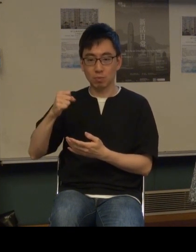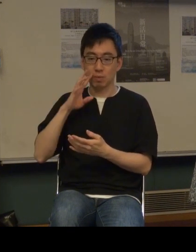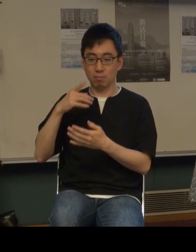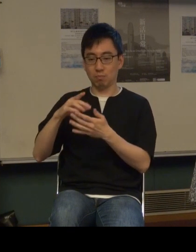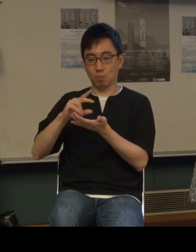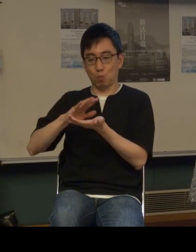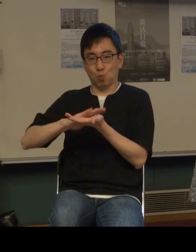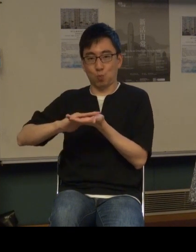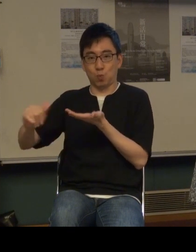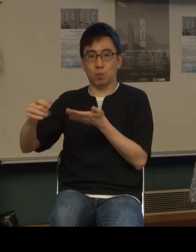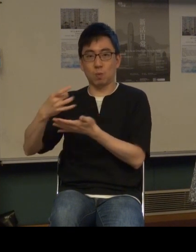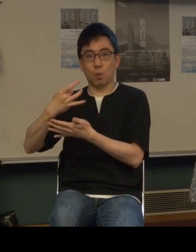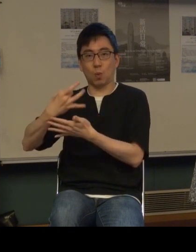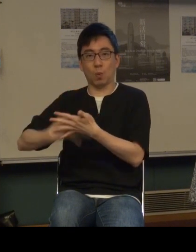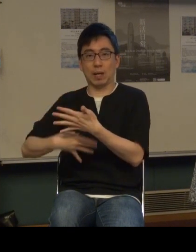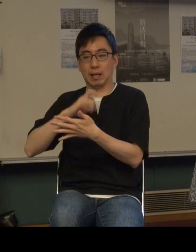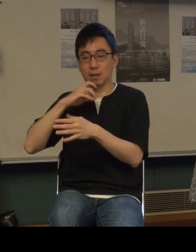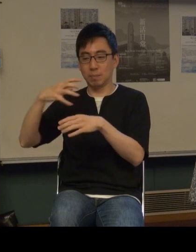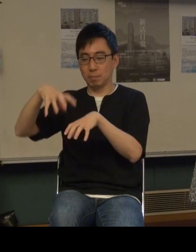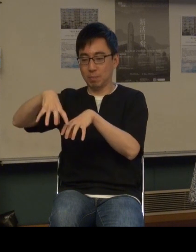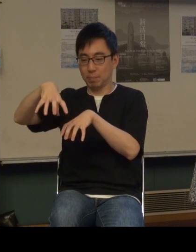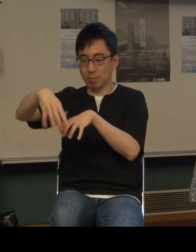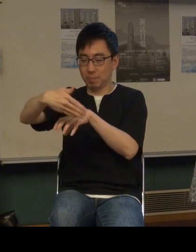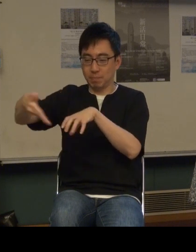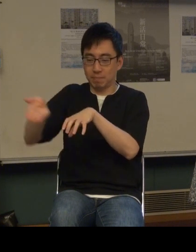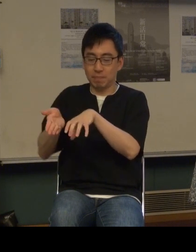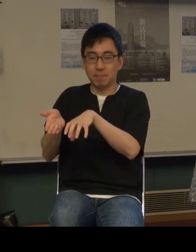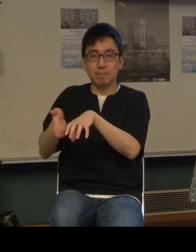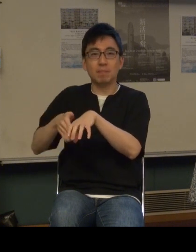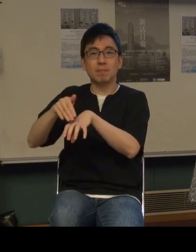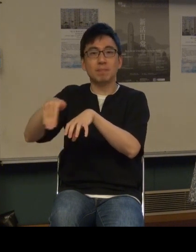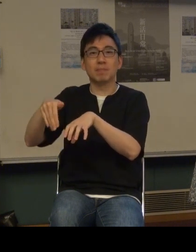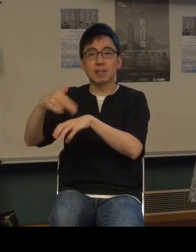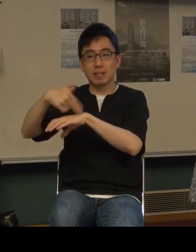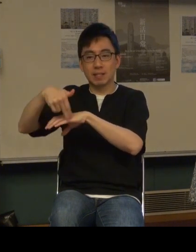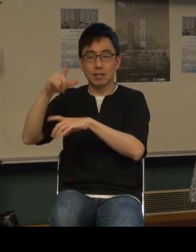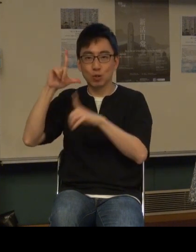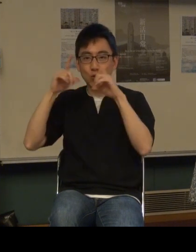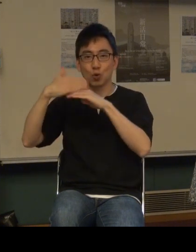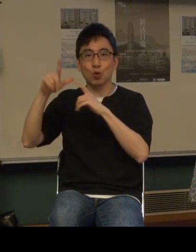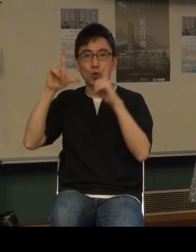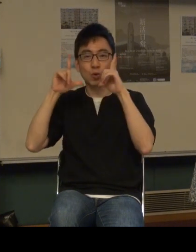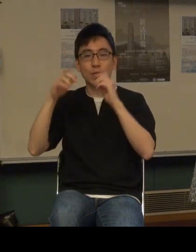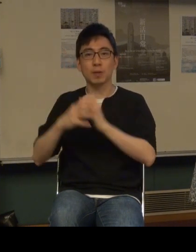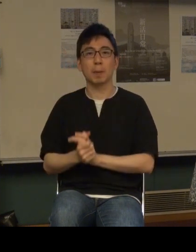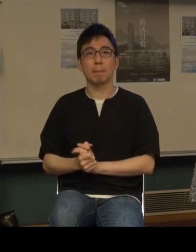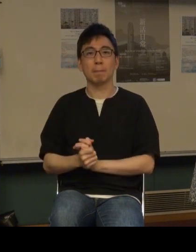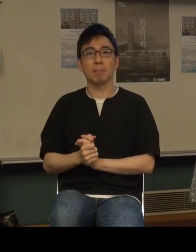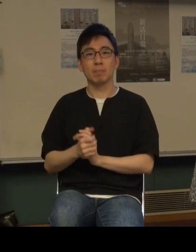律化嘅方法咧去設計嗰個嘅外觀啦嚇。